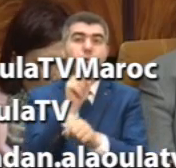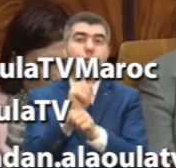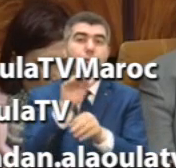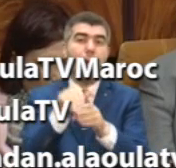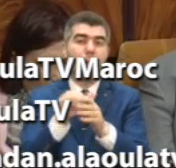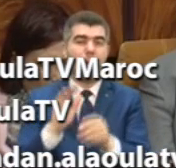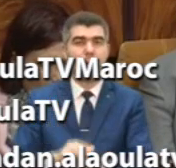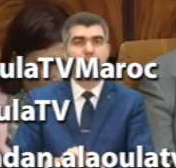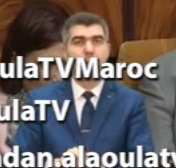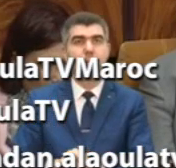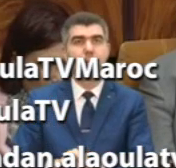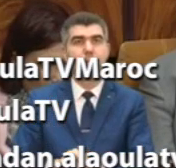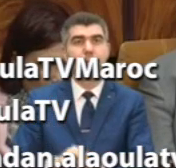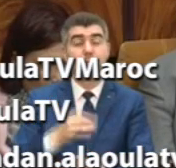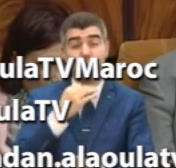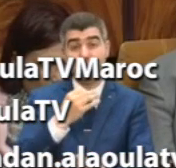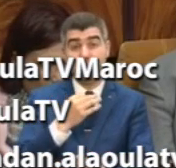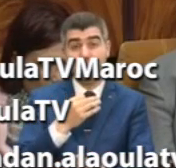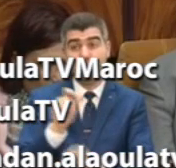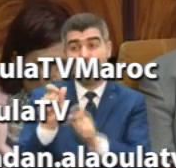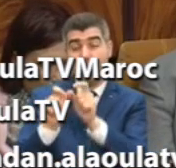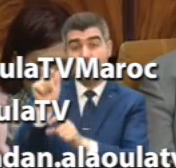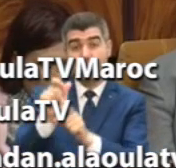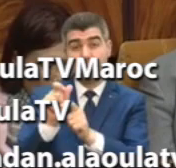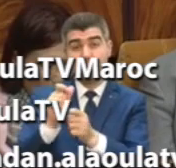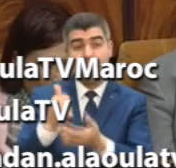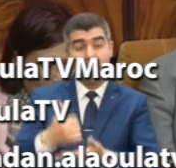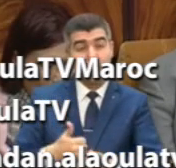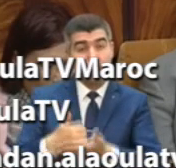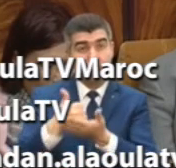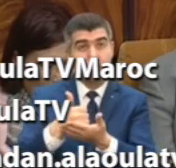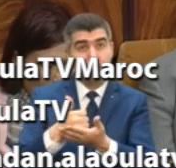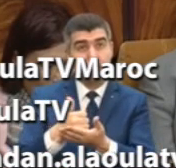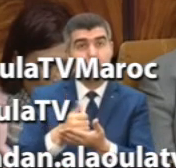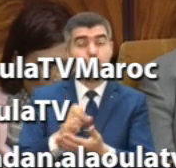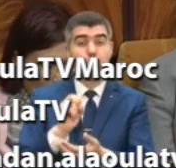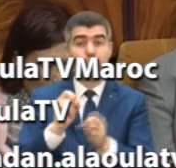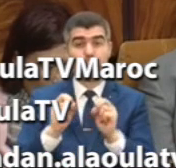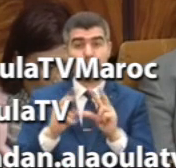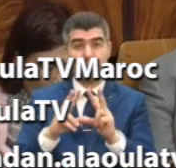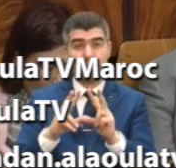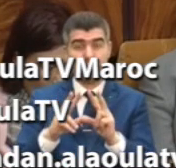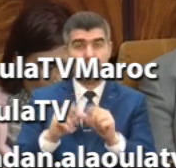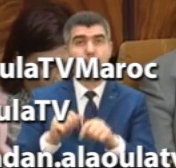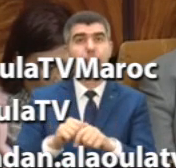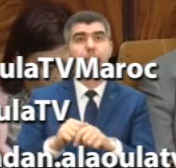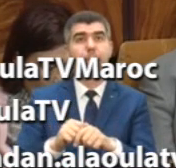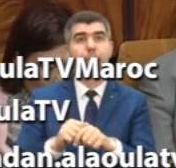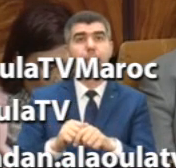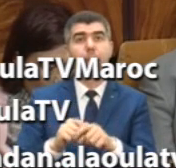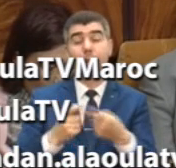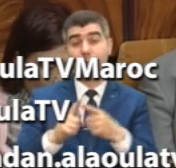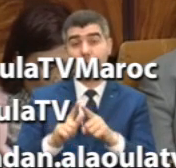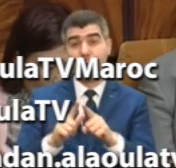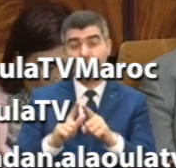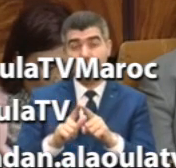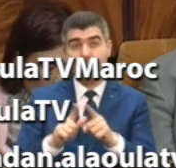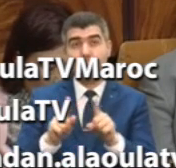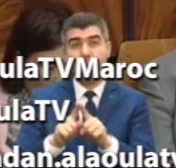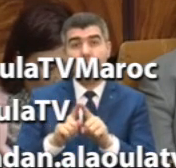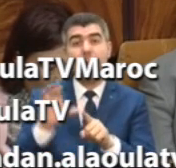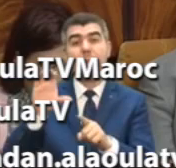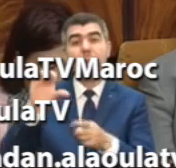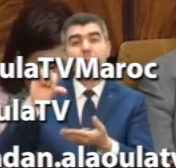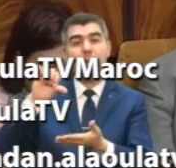يخص شروط الاستفاده اللي تكلمتوا عليها، انا معكم السيد الوزير، ولكن احنا ما كنطلقوش من، انا يمكن لي نقول لك في جهه الدار